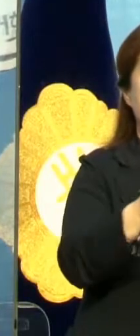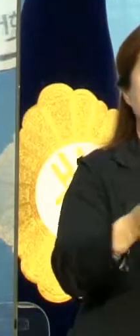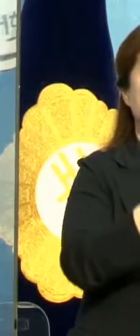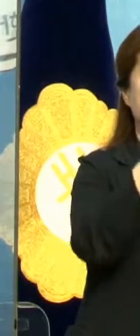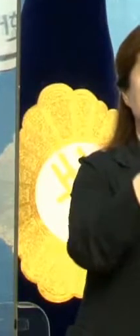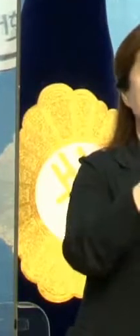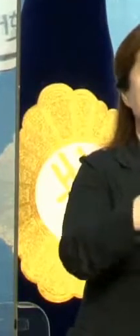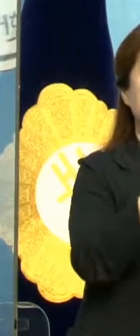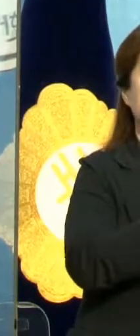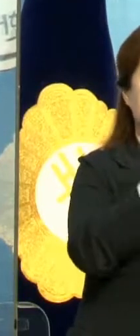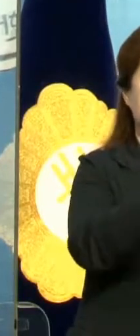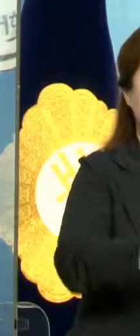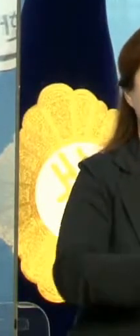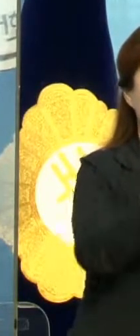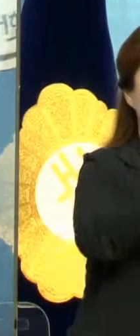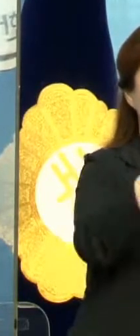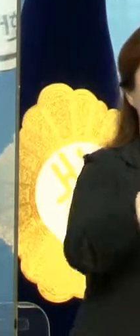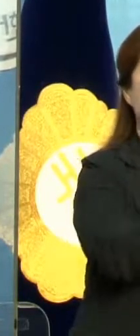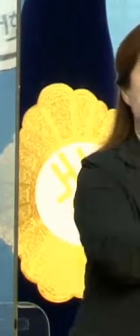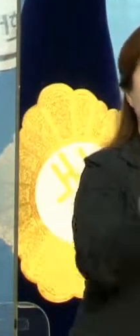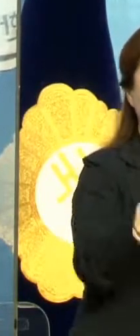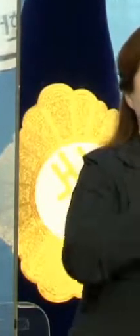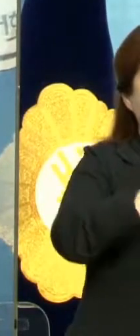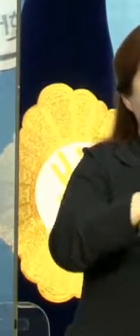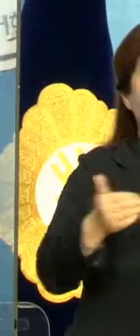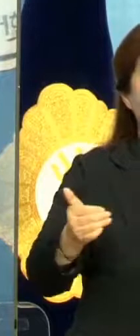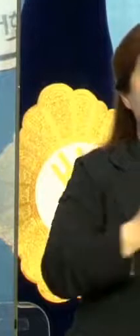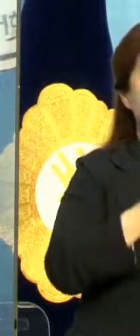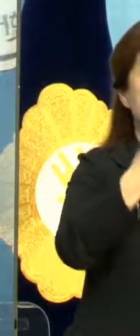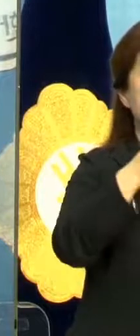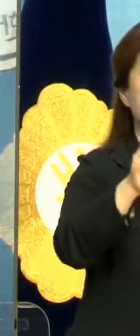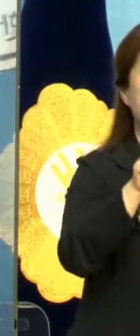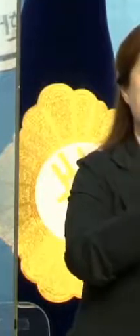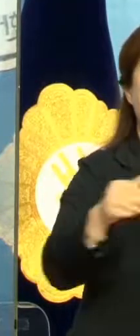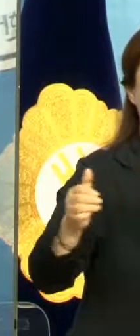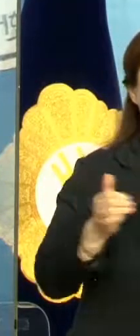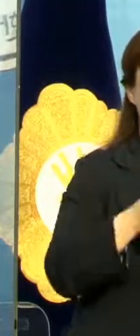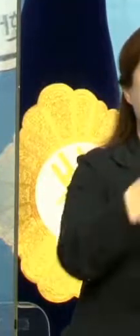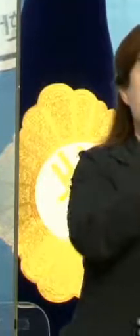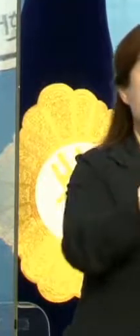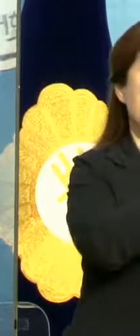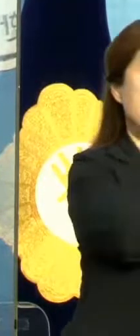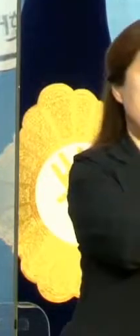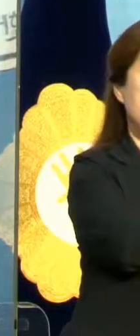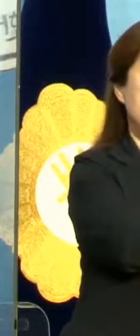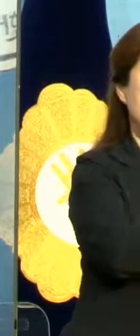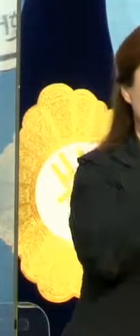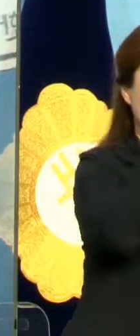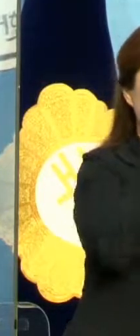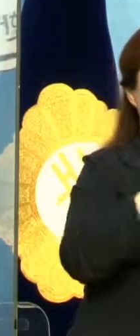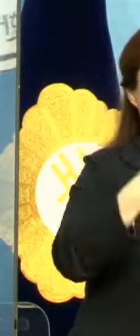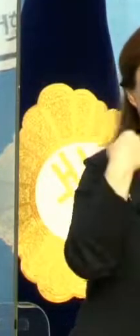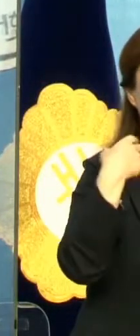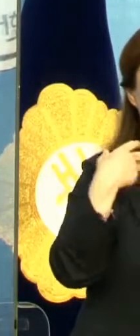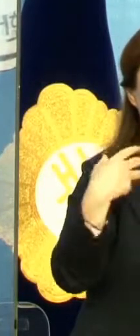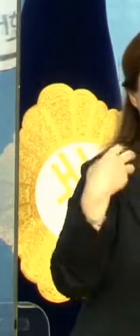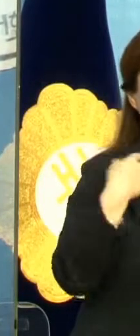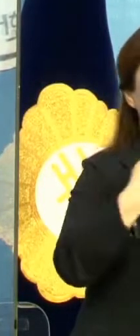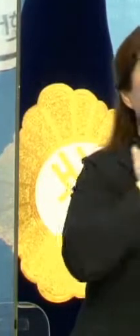2012년 3월부터 총선 바로 직전이 2020 년 3 월 까지 삼성물산의 감사 위원과 사외이사 등으로